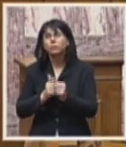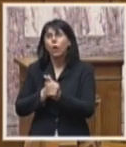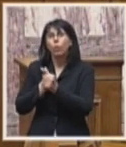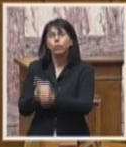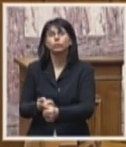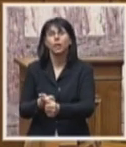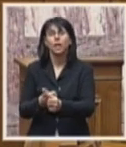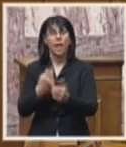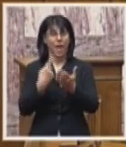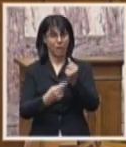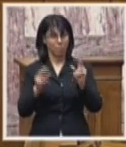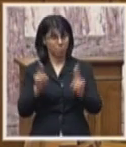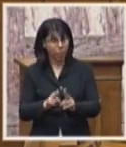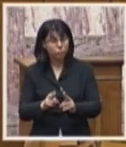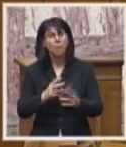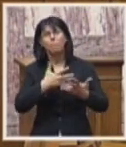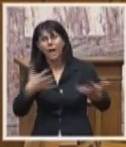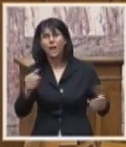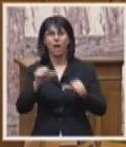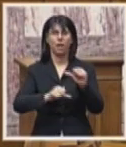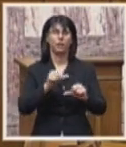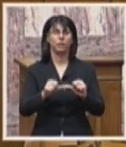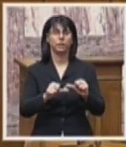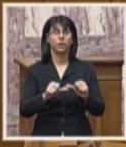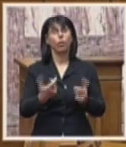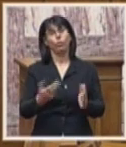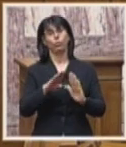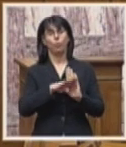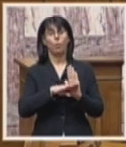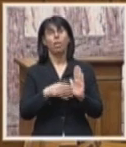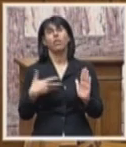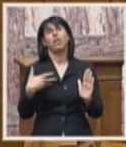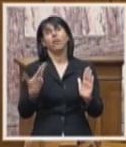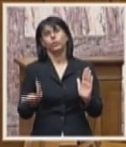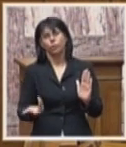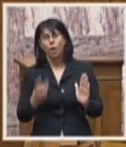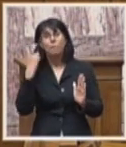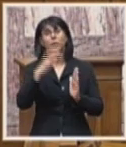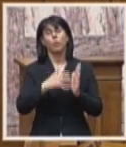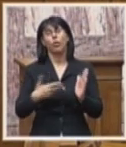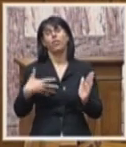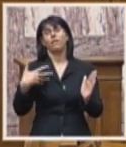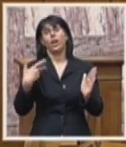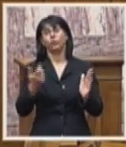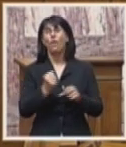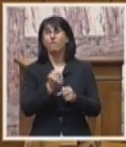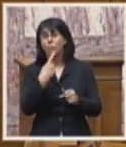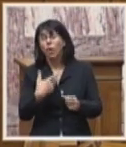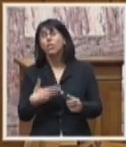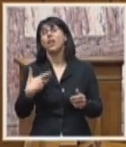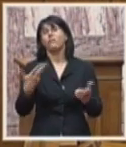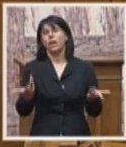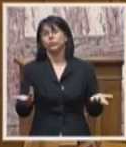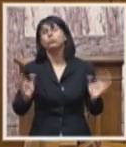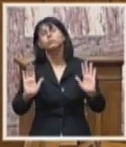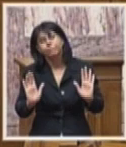στις μεγάλες αλλαγές. Αυτό το πρόγραμμα δεν είναι ευχάριστο, το μνημόνιο δεν είναι ευχάριστο, το φάρμακο δεν είναι ευχάριστο